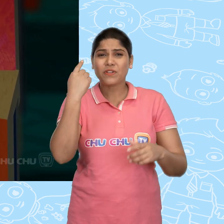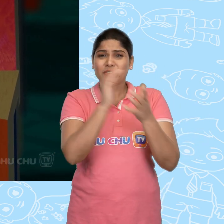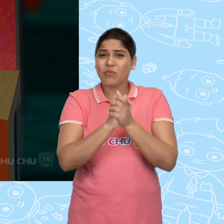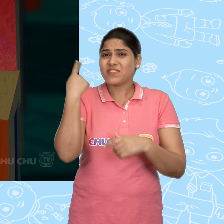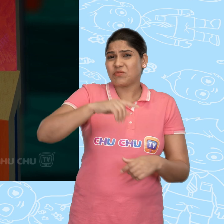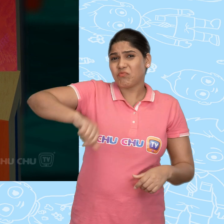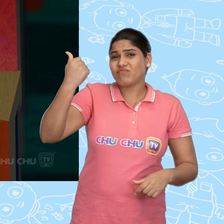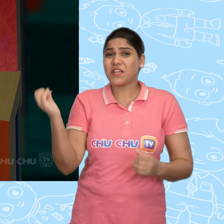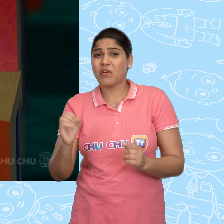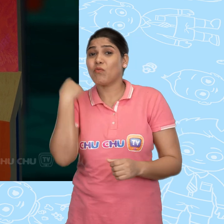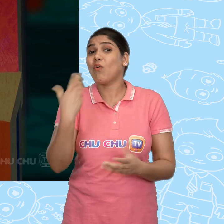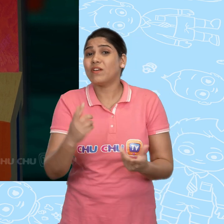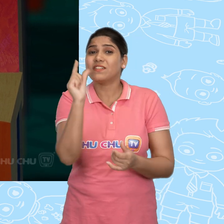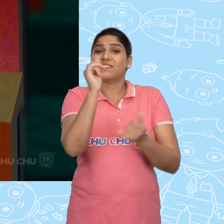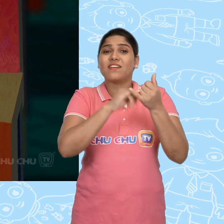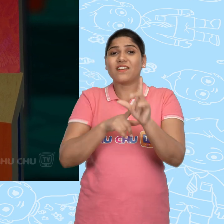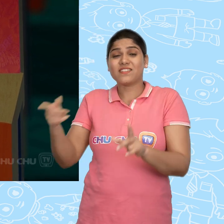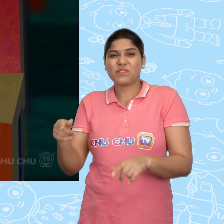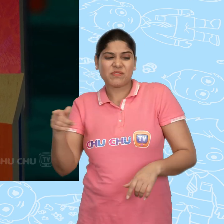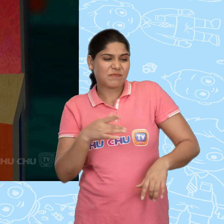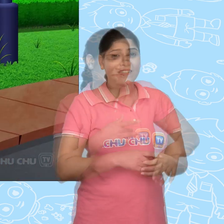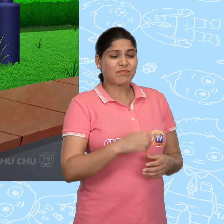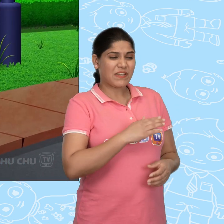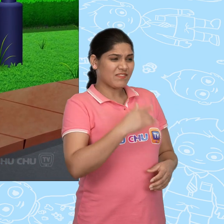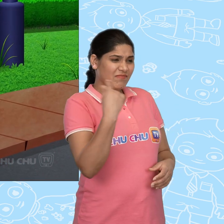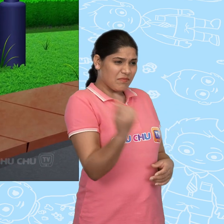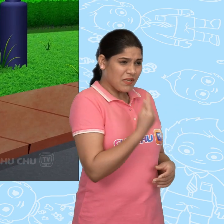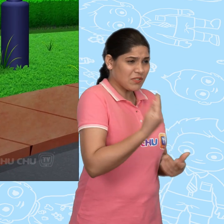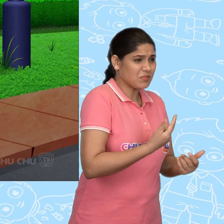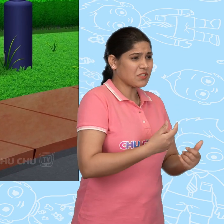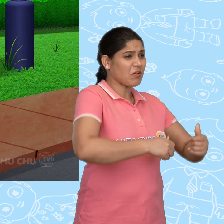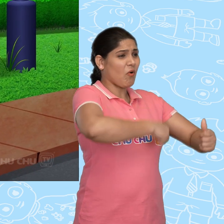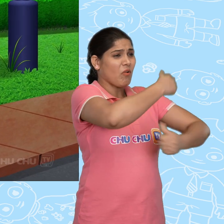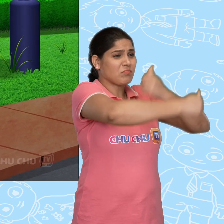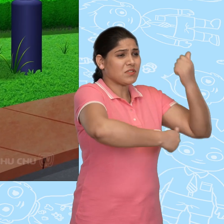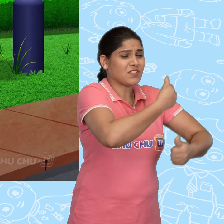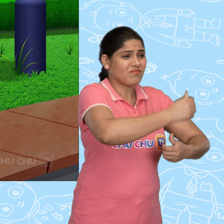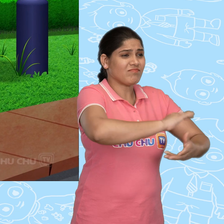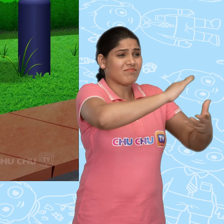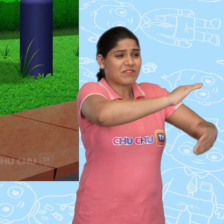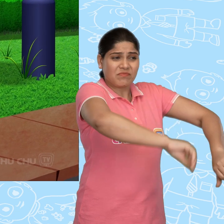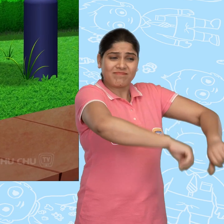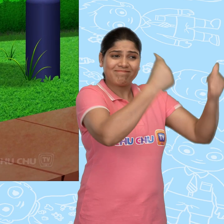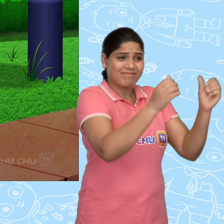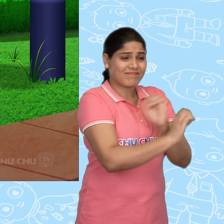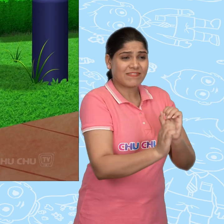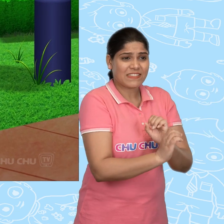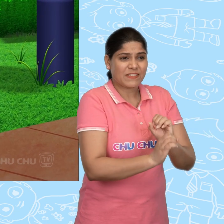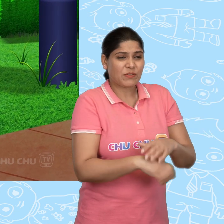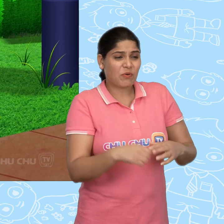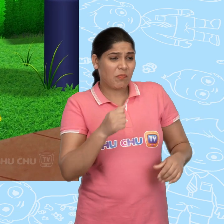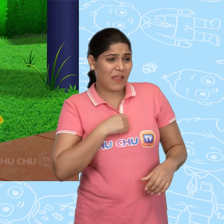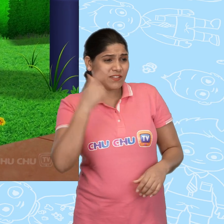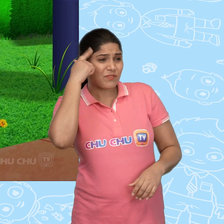वो था कसली और उसे इस बात का बुरा लग रहा था। बस एक मैं ही हूँ जिसने कोई भी इनाम नहीं जीता और